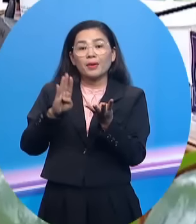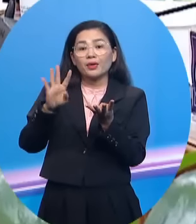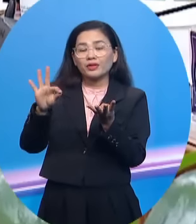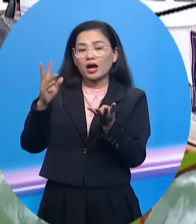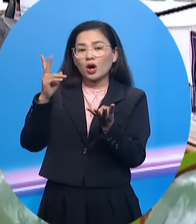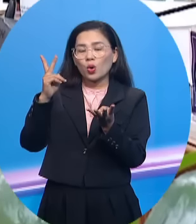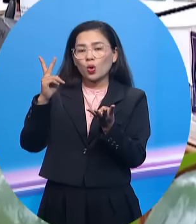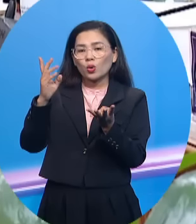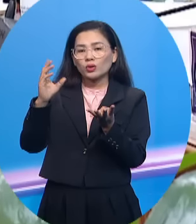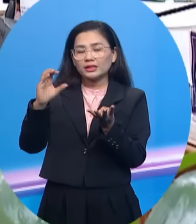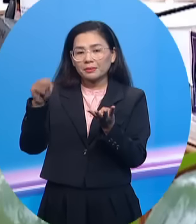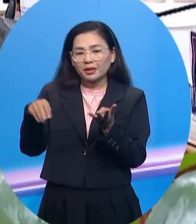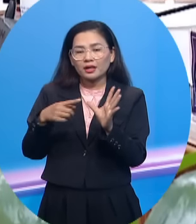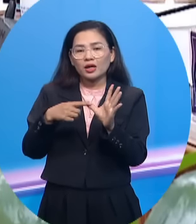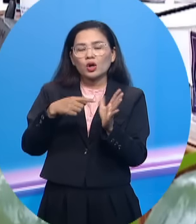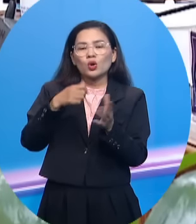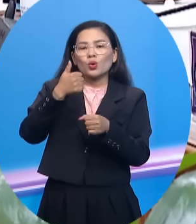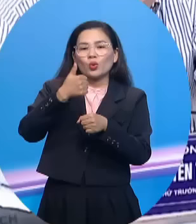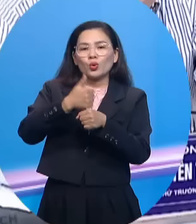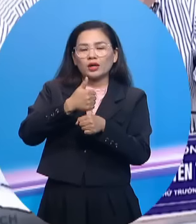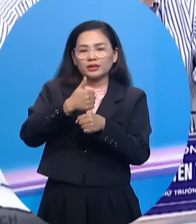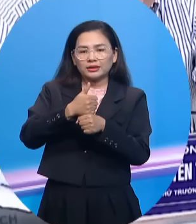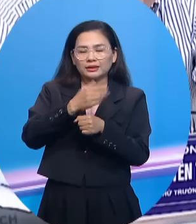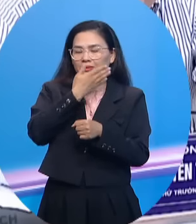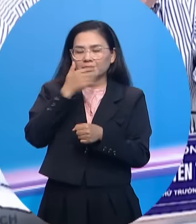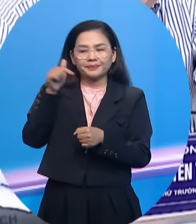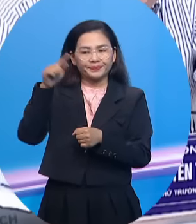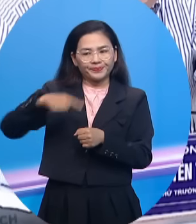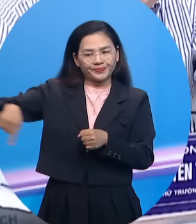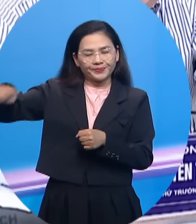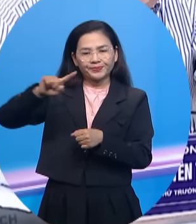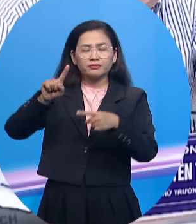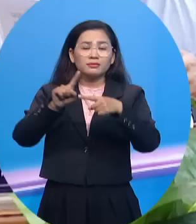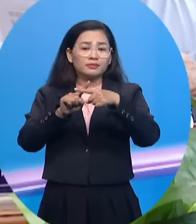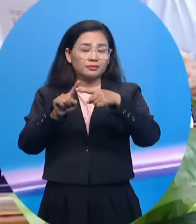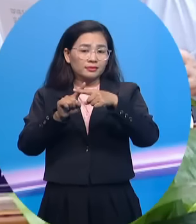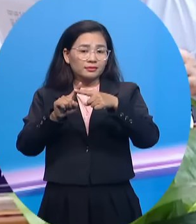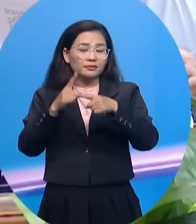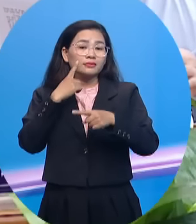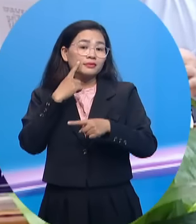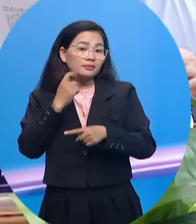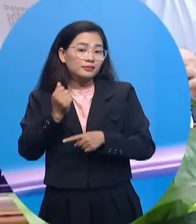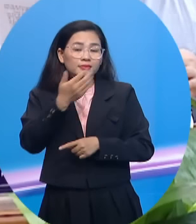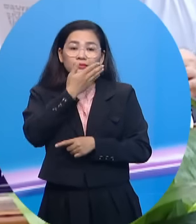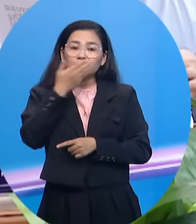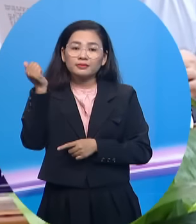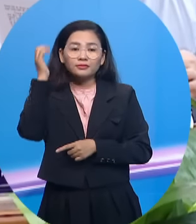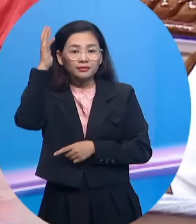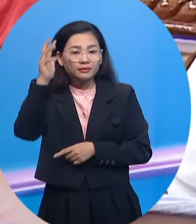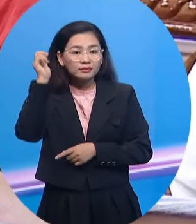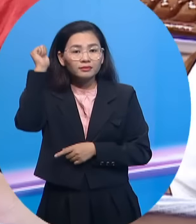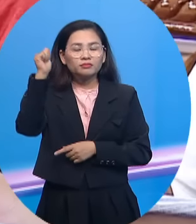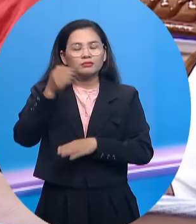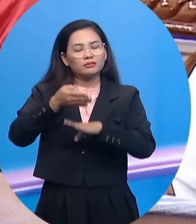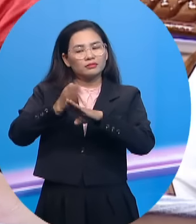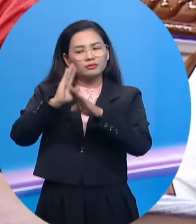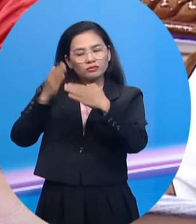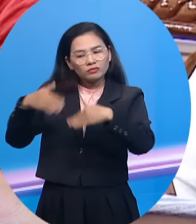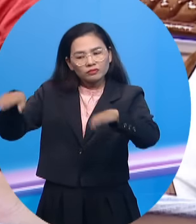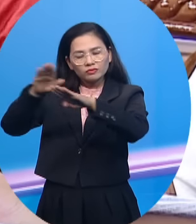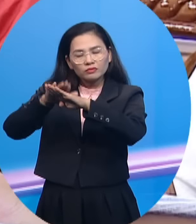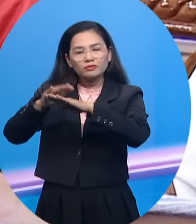Hồ Chí Minh, khu hành chính chính trị đặc biệt Ba Đình có ý nghĩa, giá trị to lớn, quan trọng đối với đất nước. Việc giữ gìn lâu dài, bảo vệ